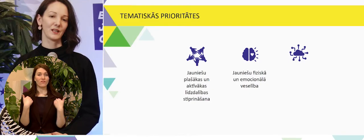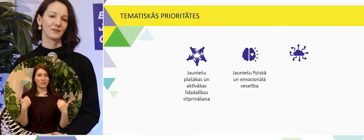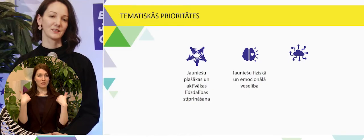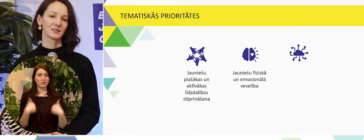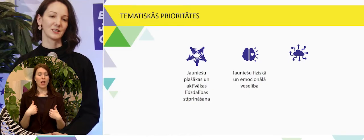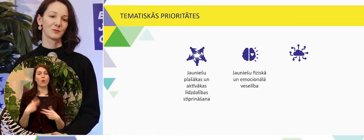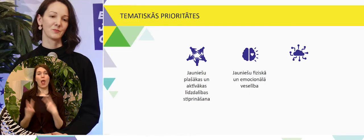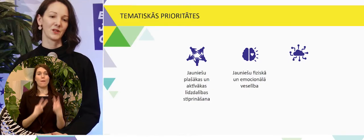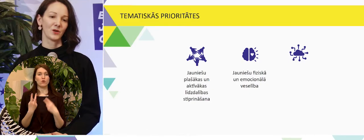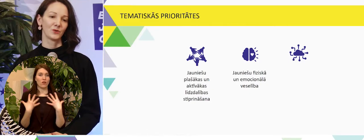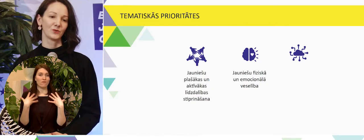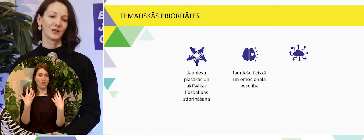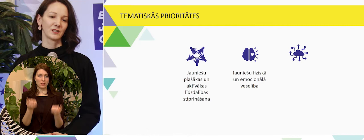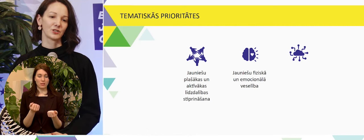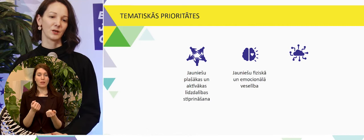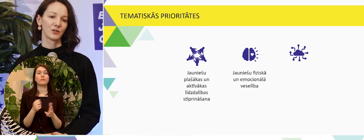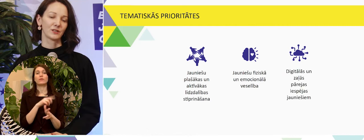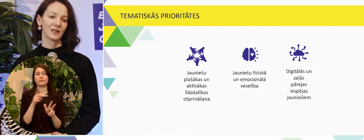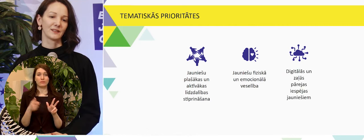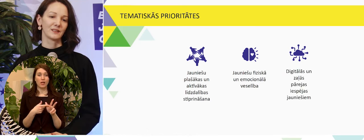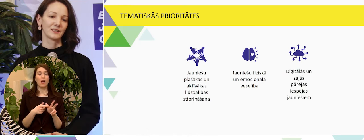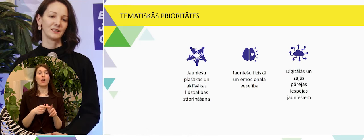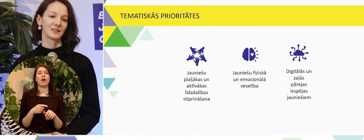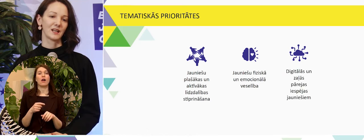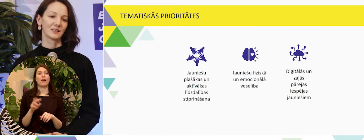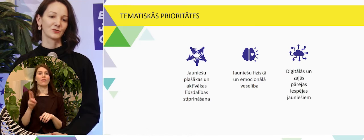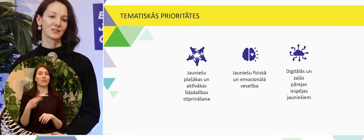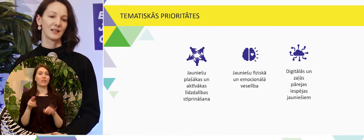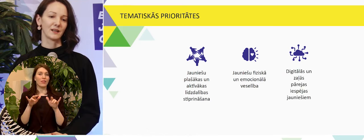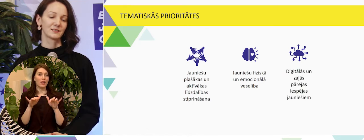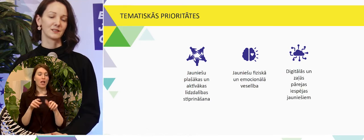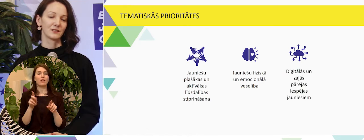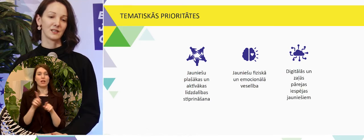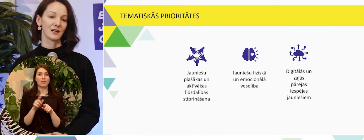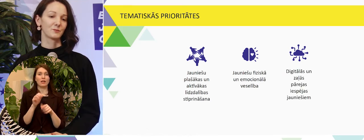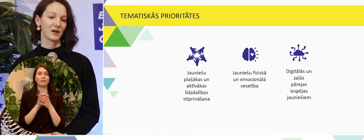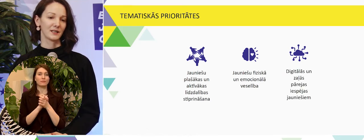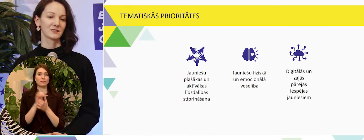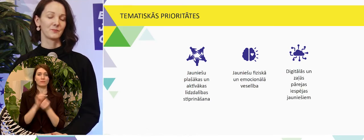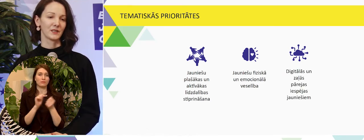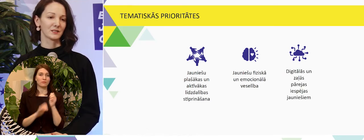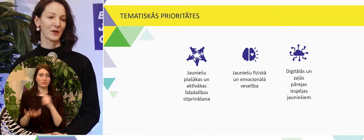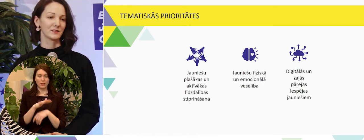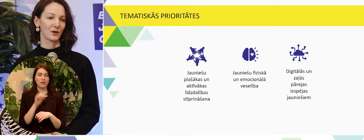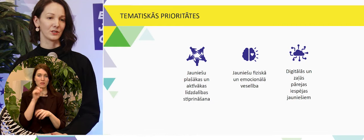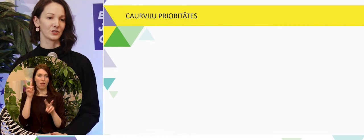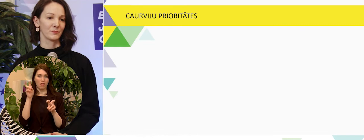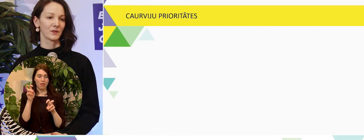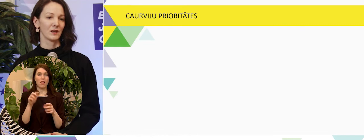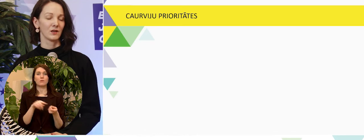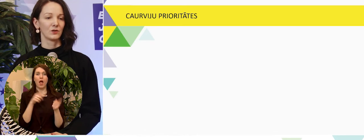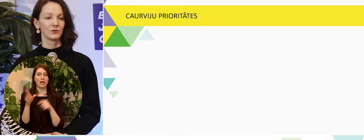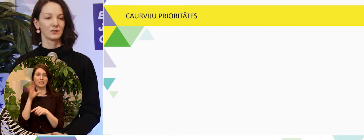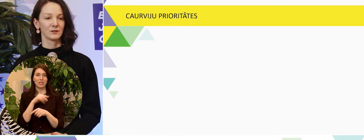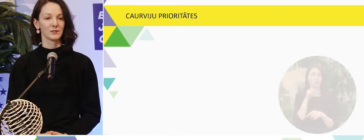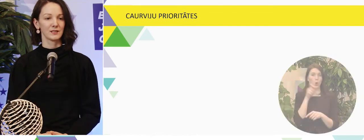emocionālā veselība, un trešā prioritāte ir digitalās un zaļās pārējais iespējas jauniešiem.